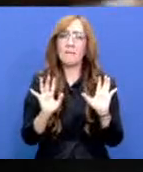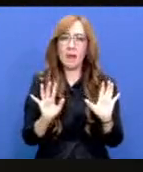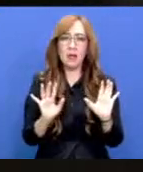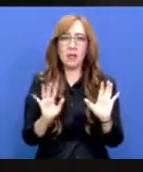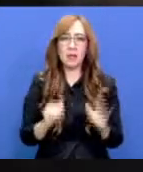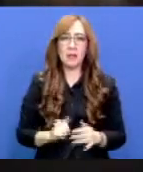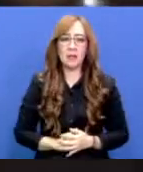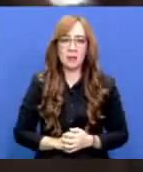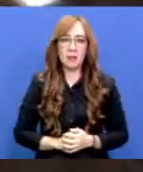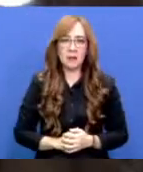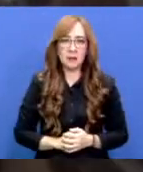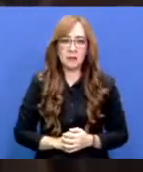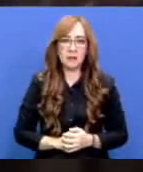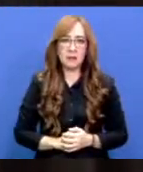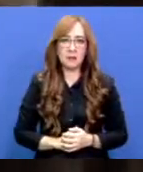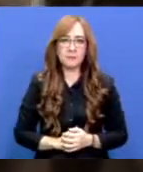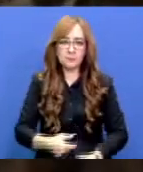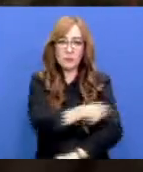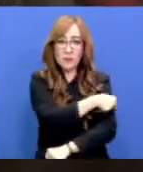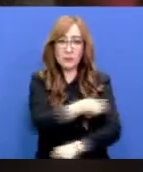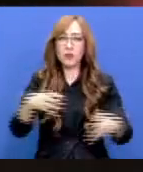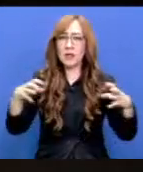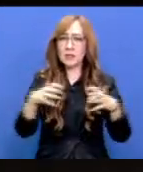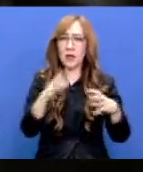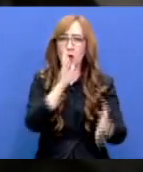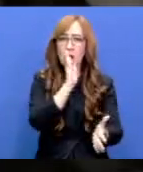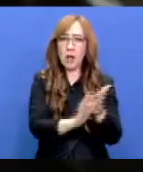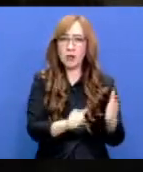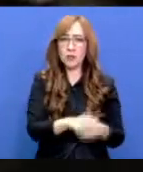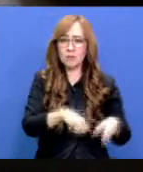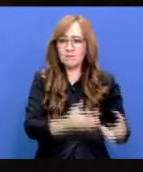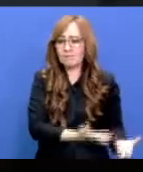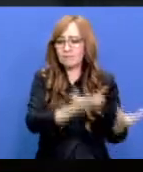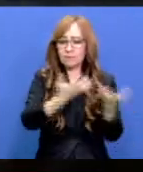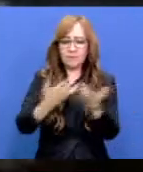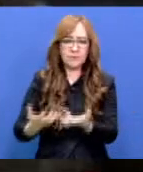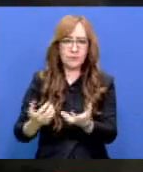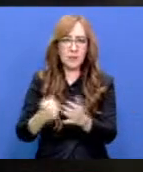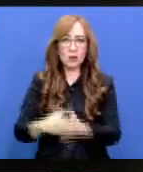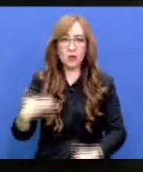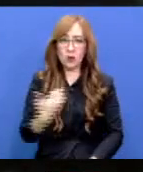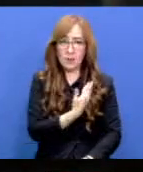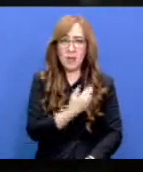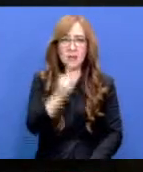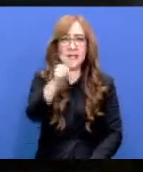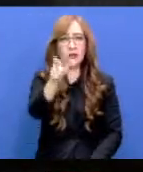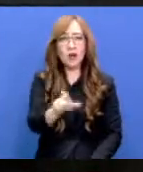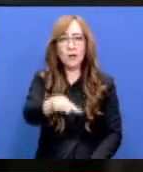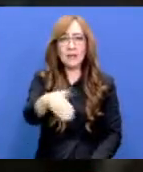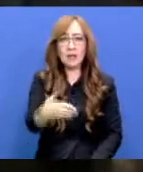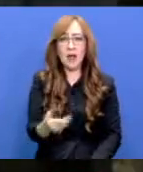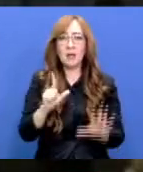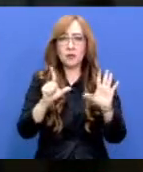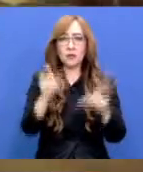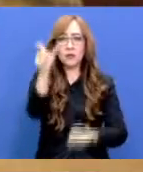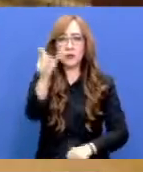menyeberang. Petugas gabungan segera mengevakuasi korban ke puskesmas terdekat. Satu orang meninggal dunia dan 7 orang